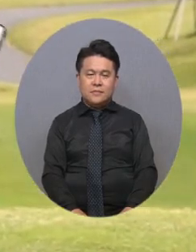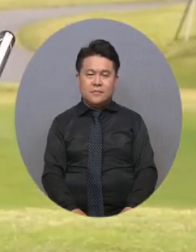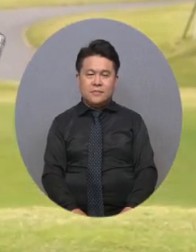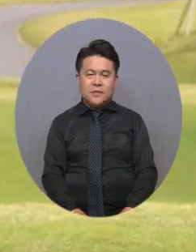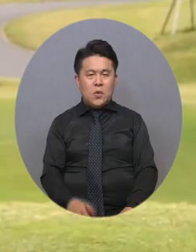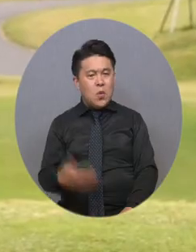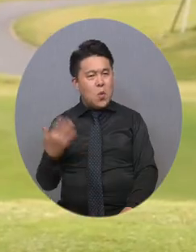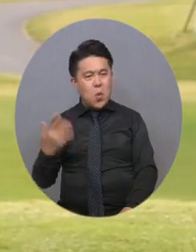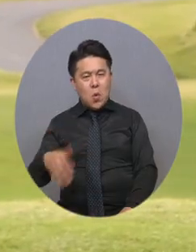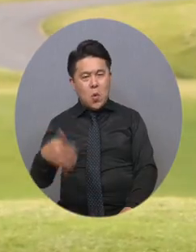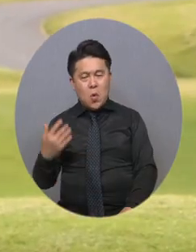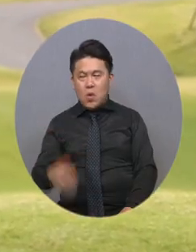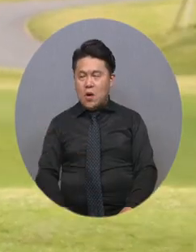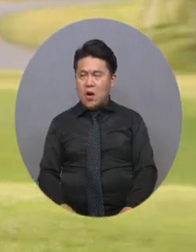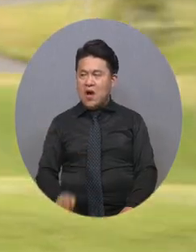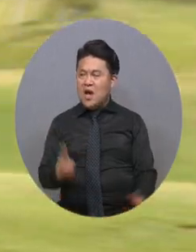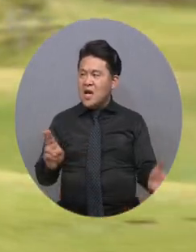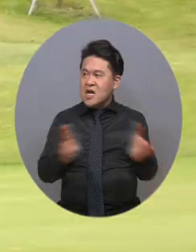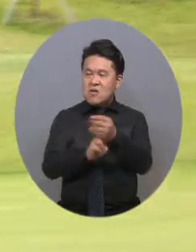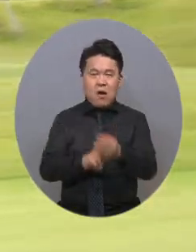드라마를 쓰네. 이게 말이 돼 이게?